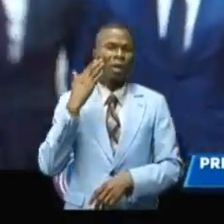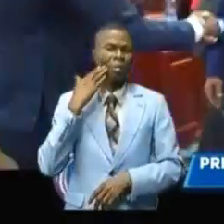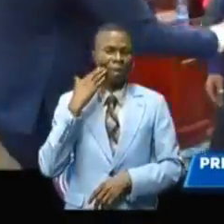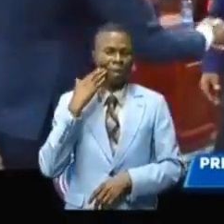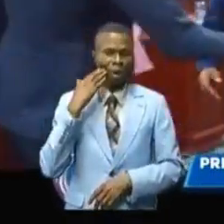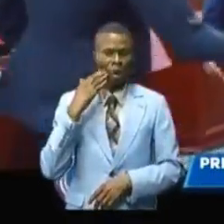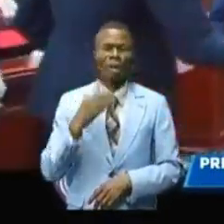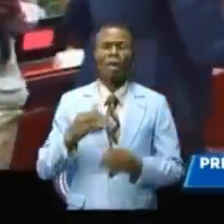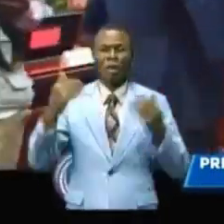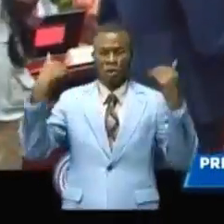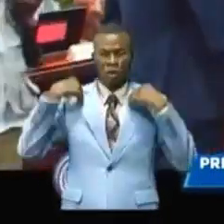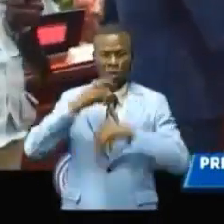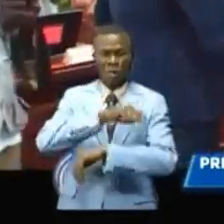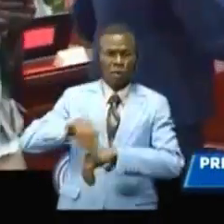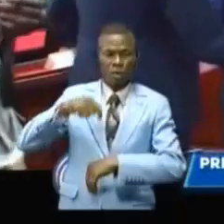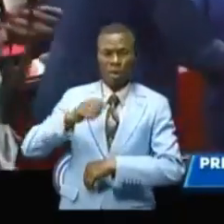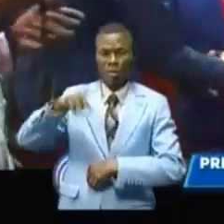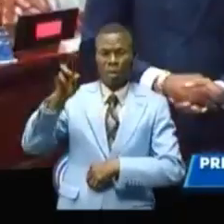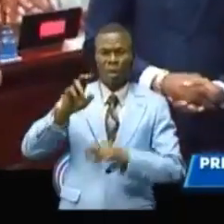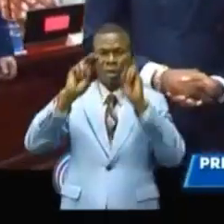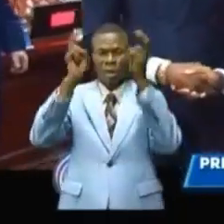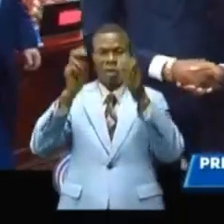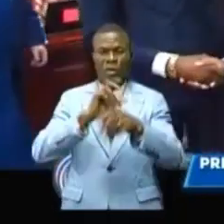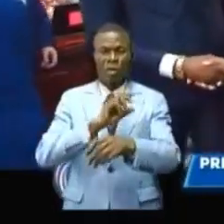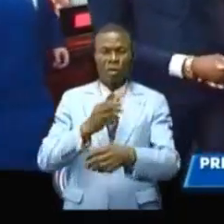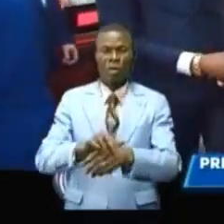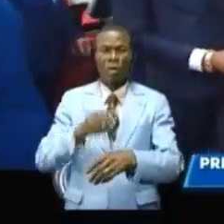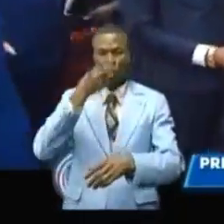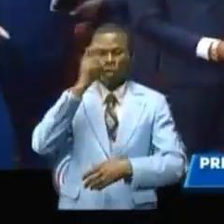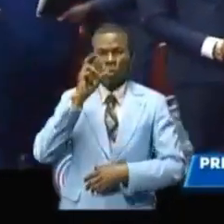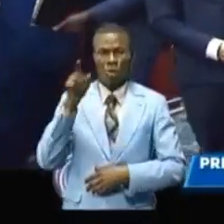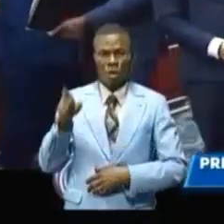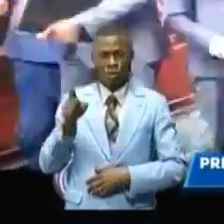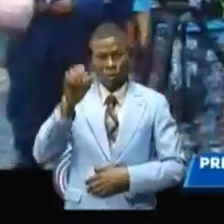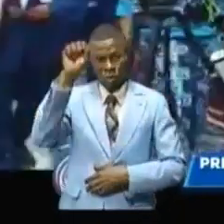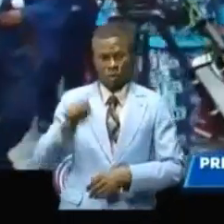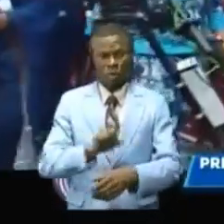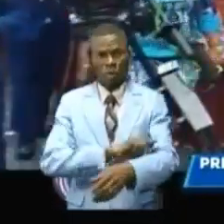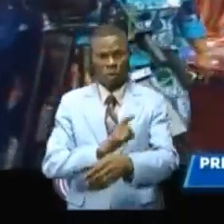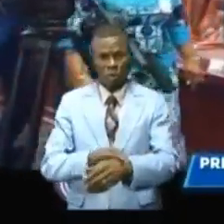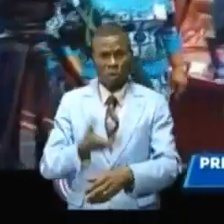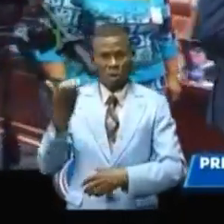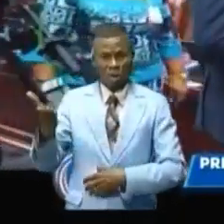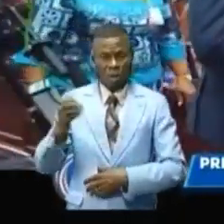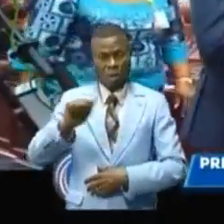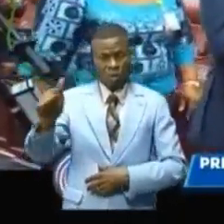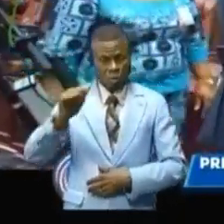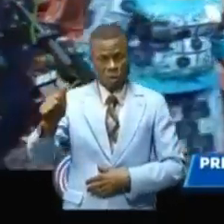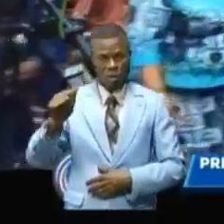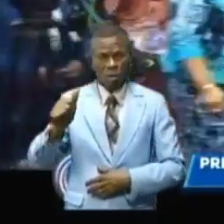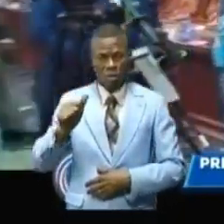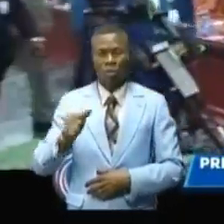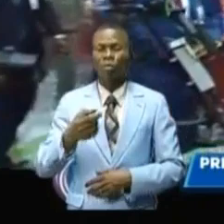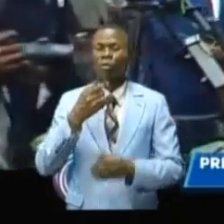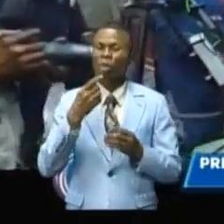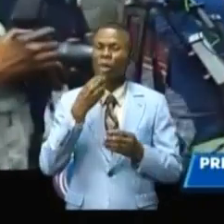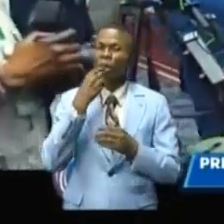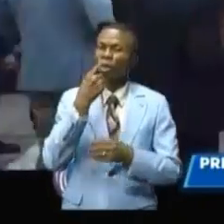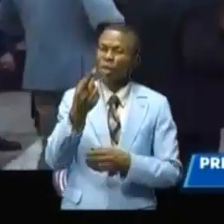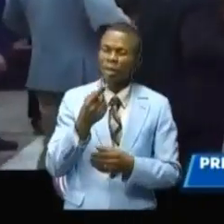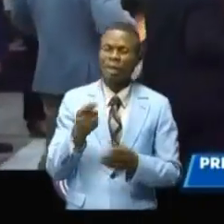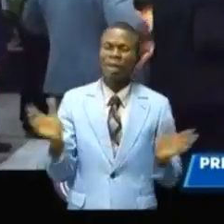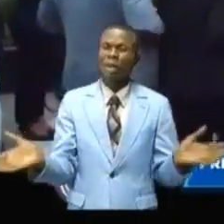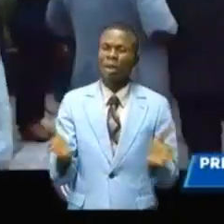Khan était à Bukavu, dans la province du Sud Kivu. Sur place, il a adressé un message de réconfort et